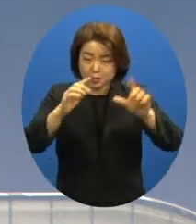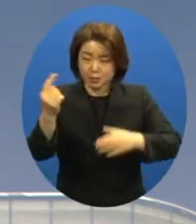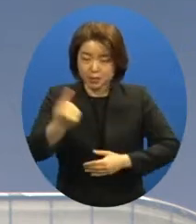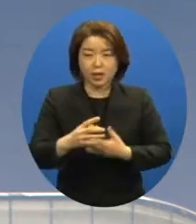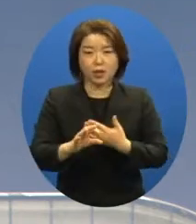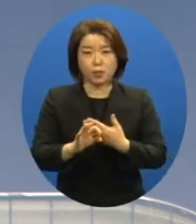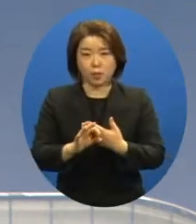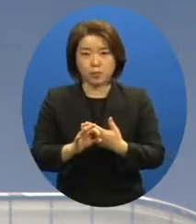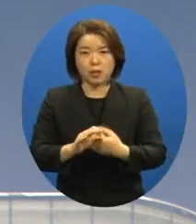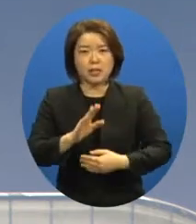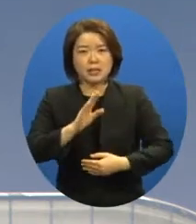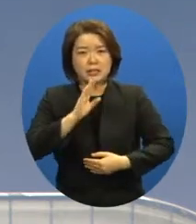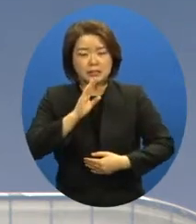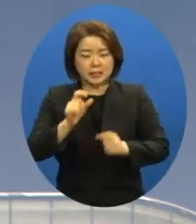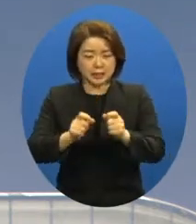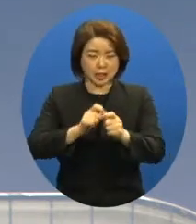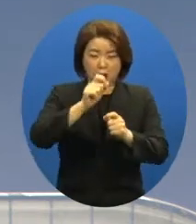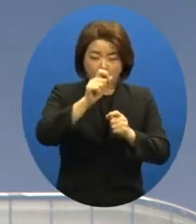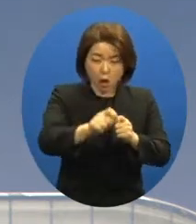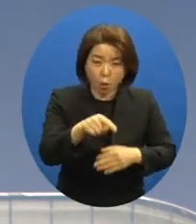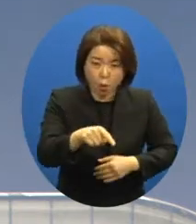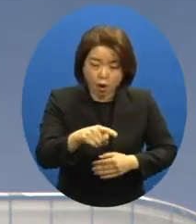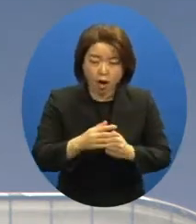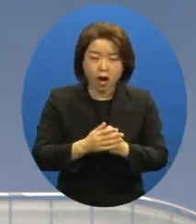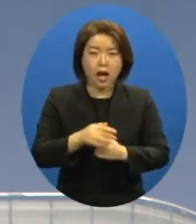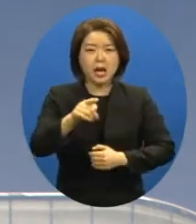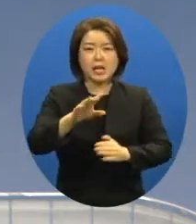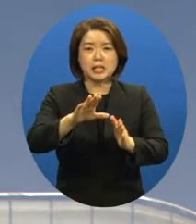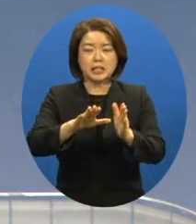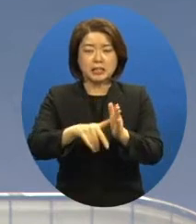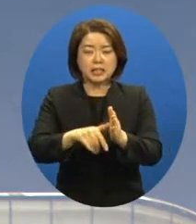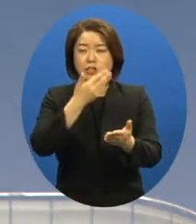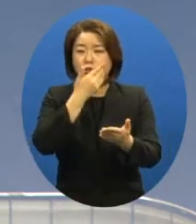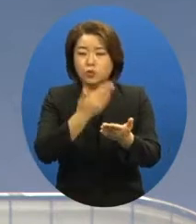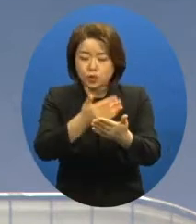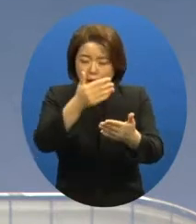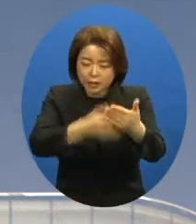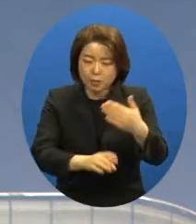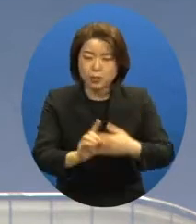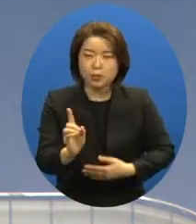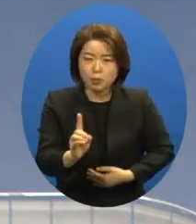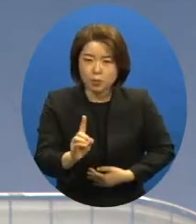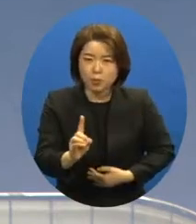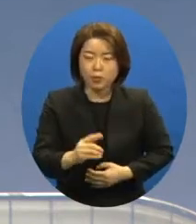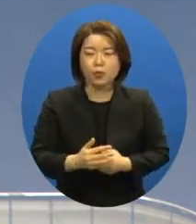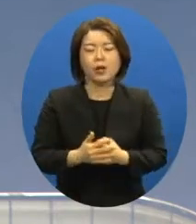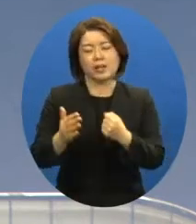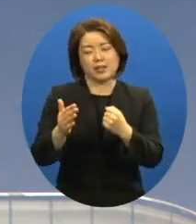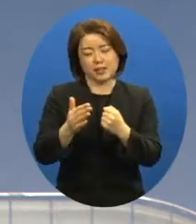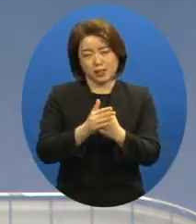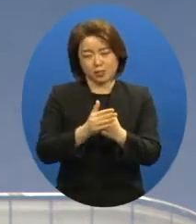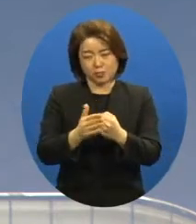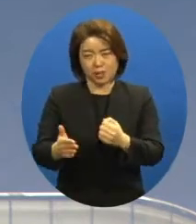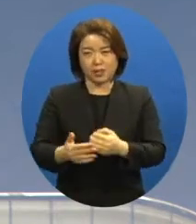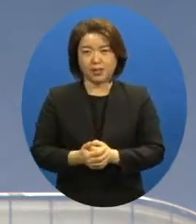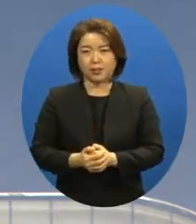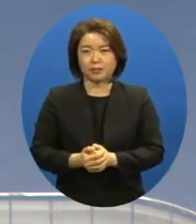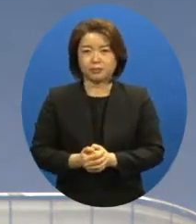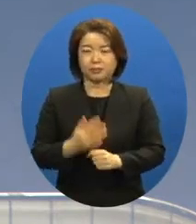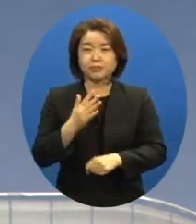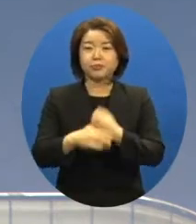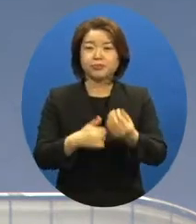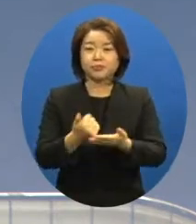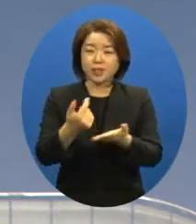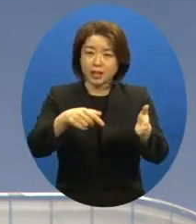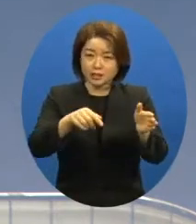오면 진짜 영원한 것, 그때만 진짜 중요하게 남는 것. 그래서